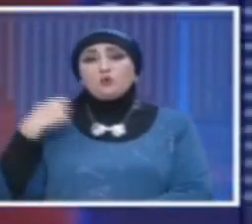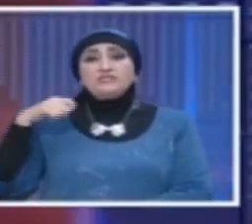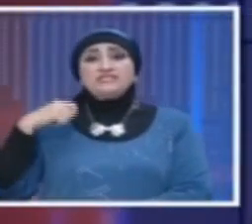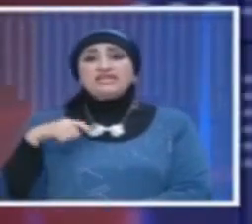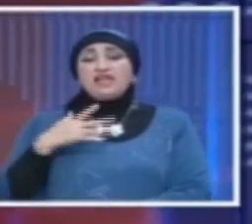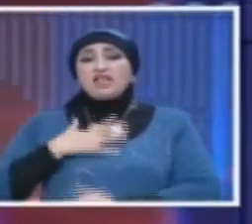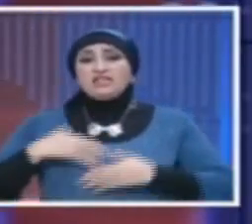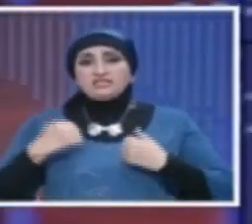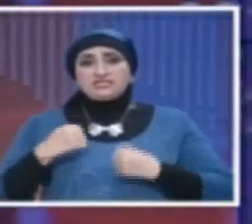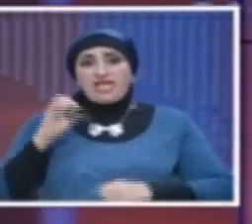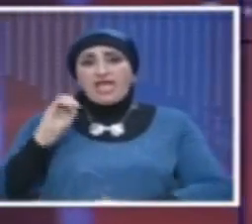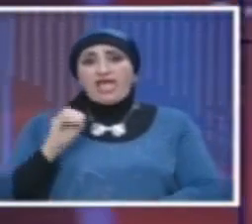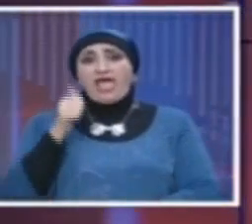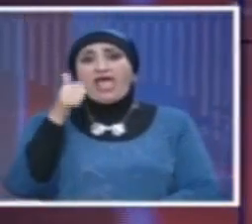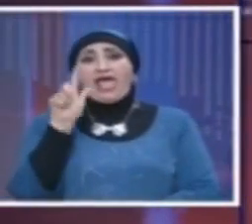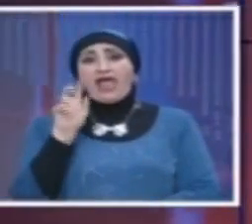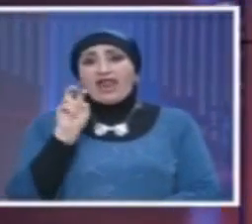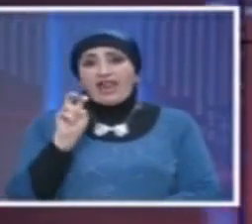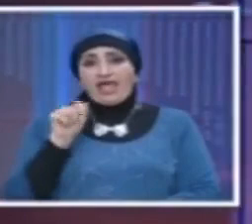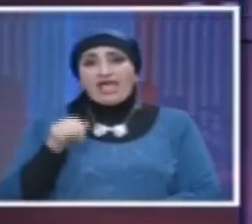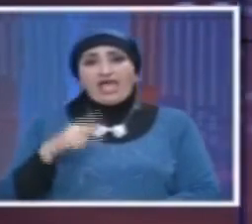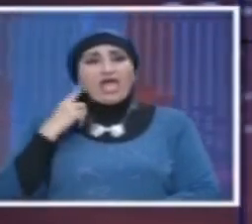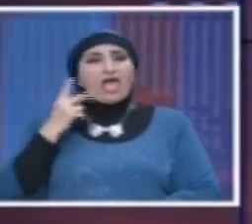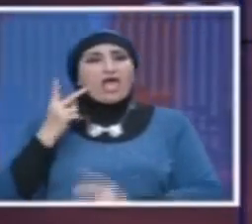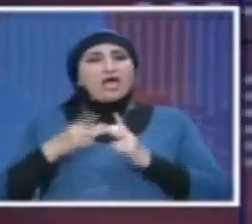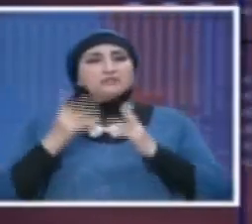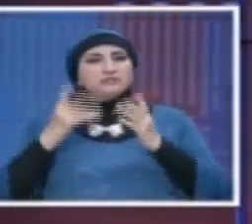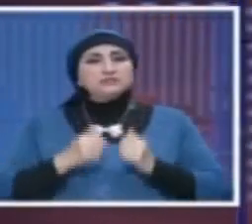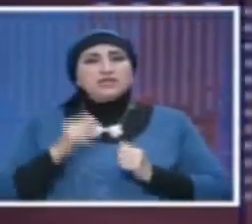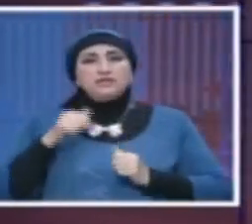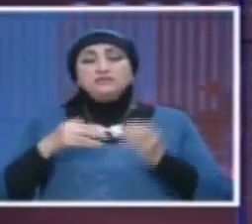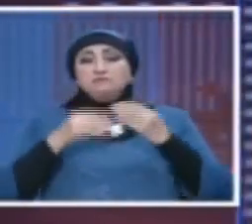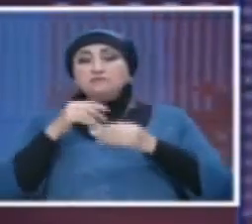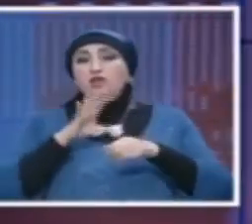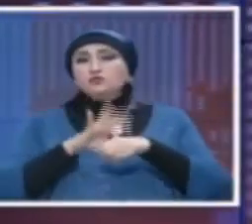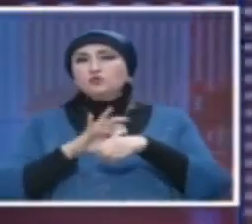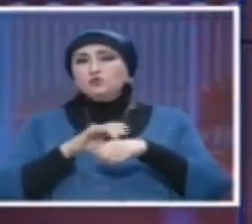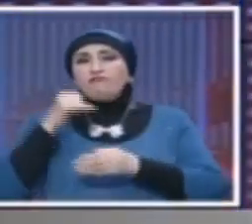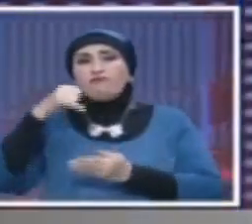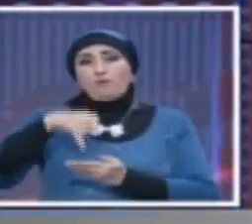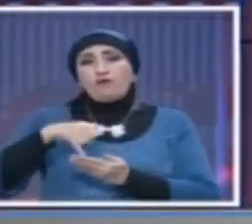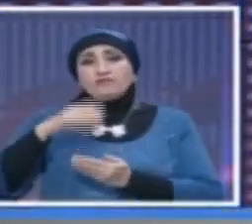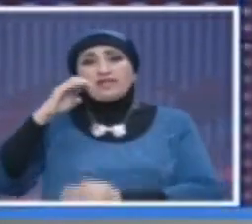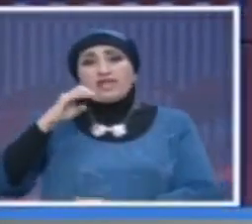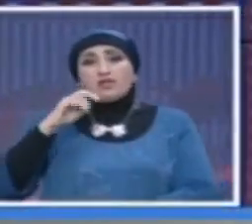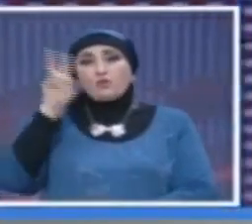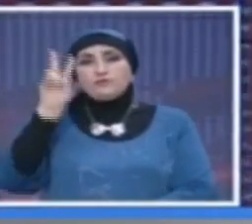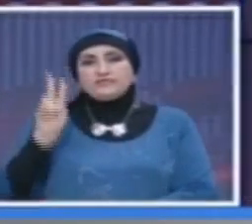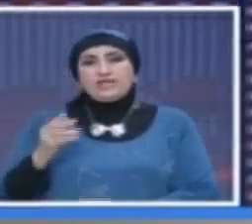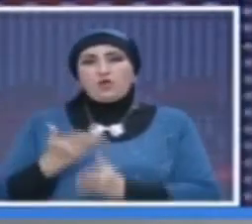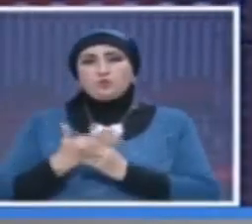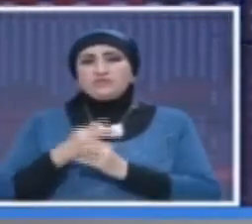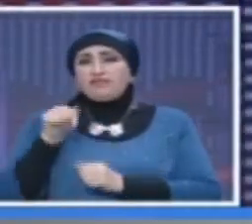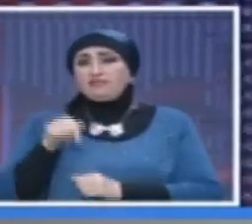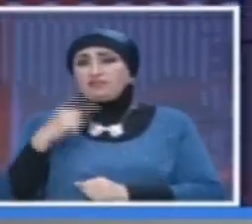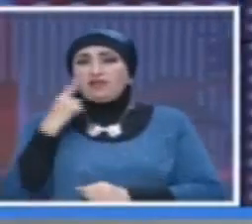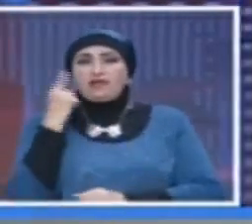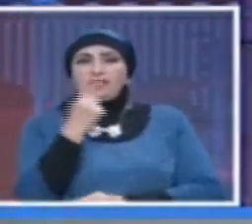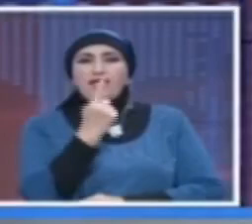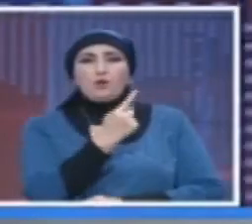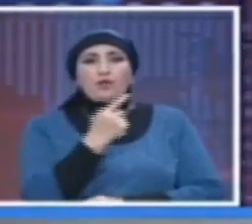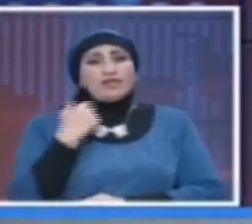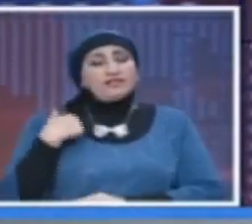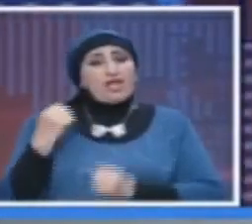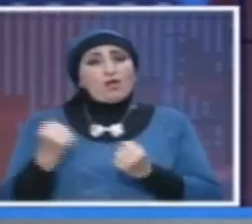تفقدت وزيرة الصحة والسكان الدكتورة هالة زايد عددا من المنشآت الطبية في محافظة جنوب سيناء، وذلك في إطار